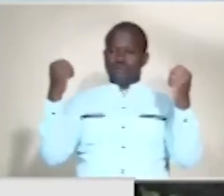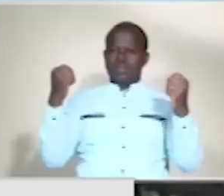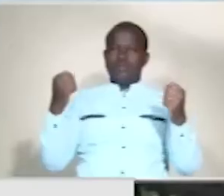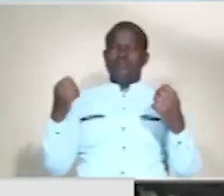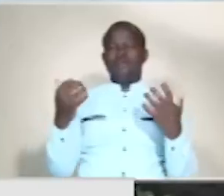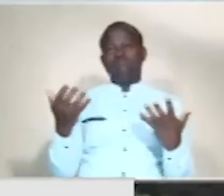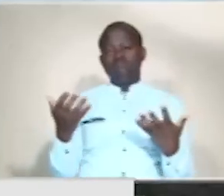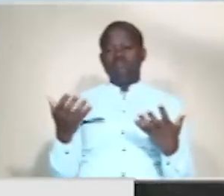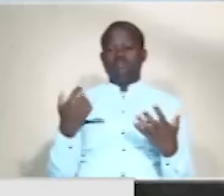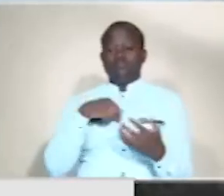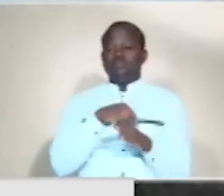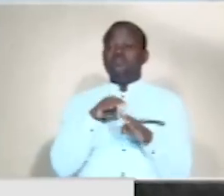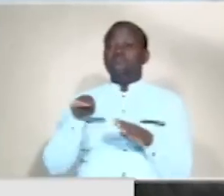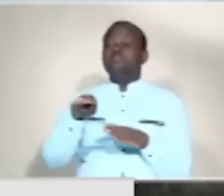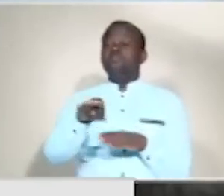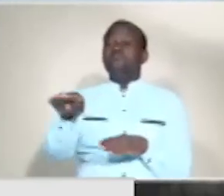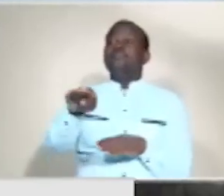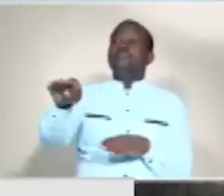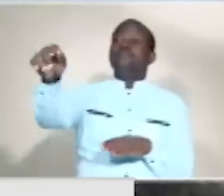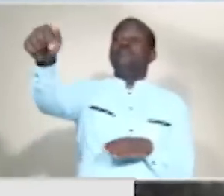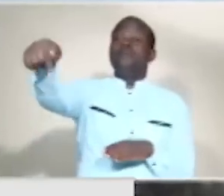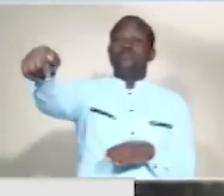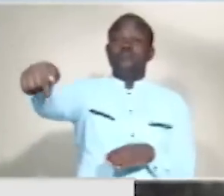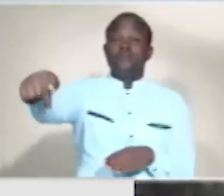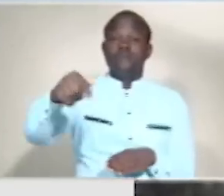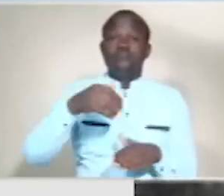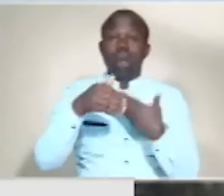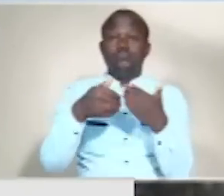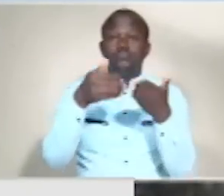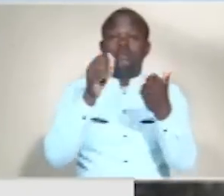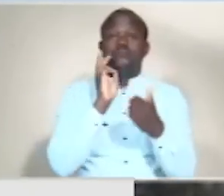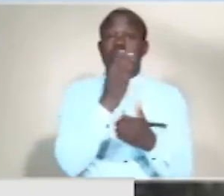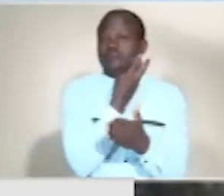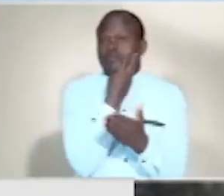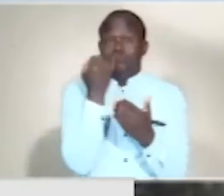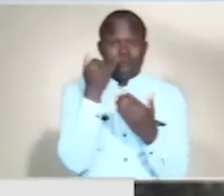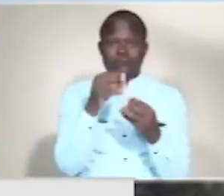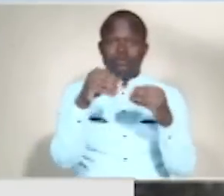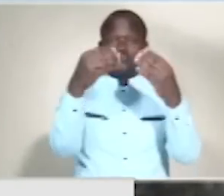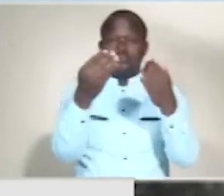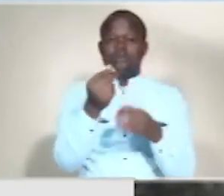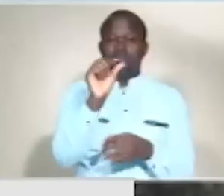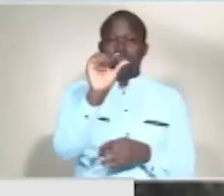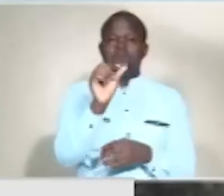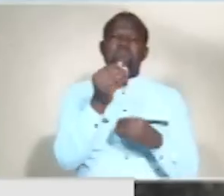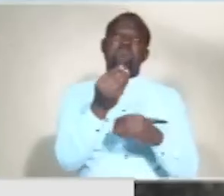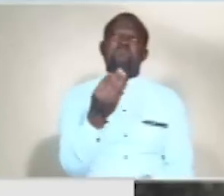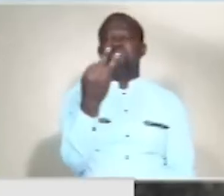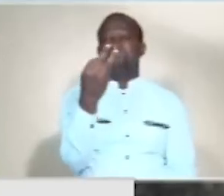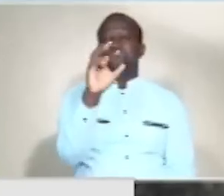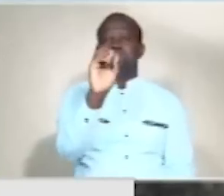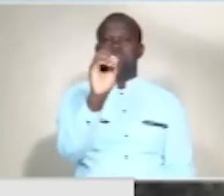byaracitse bya kuvoma ari imbere ya gare jerekane tukahabanyunzi yaguhaye make imuhaye make muhamagana